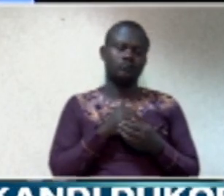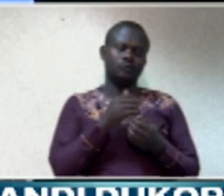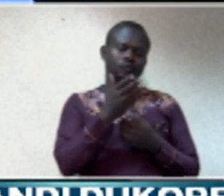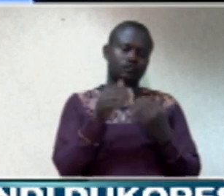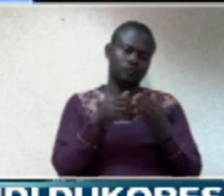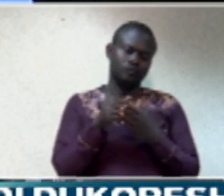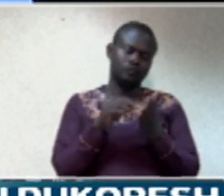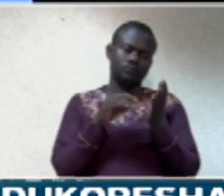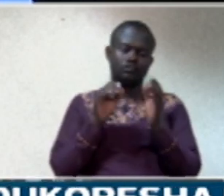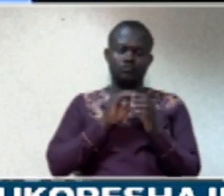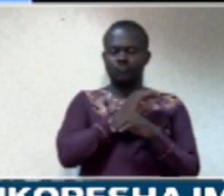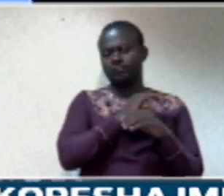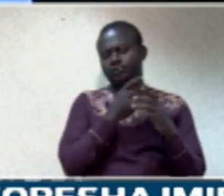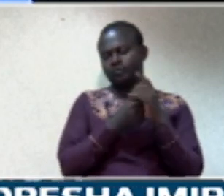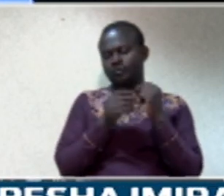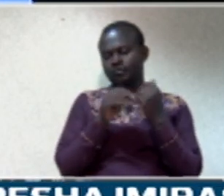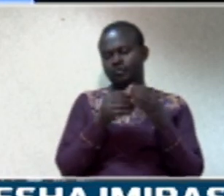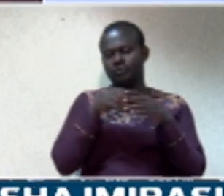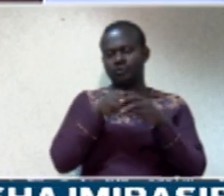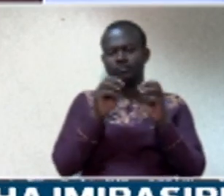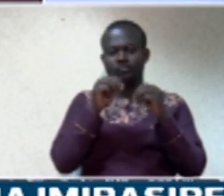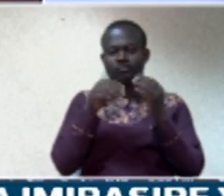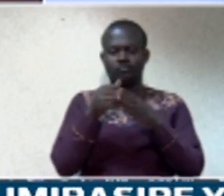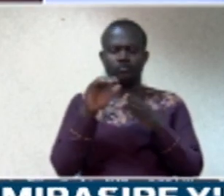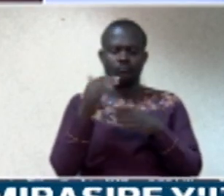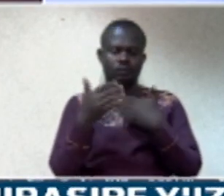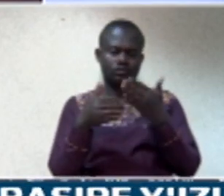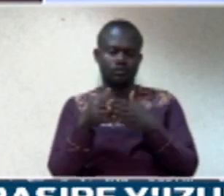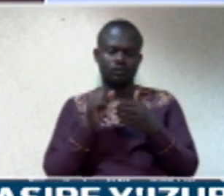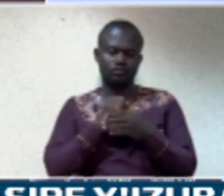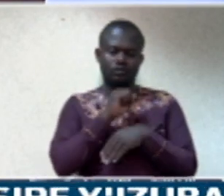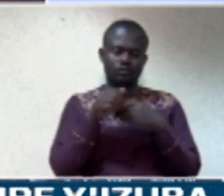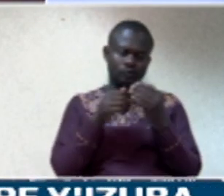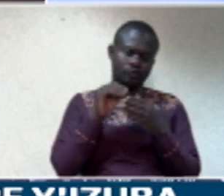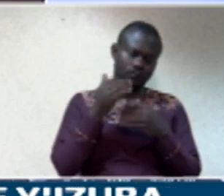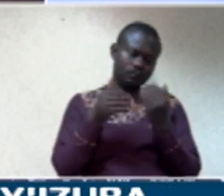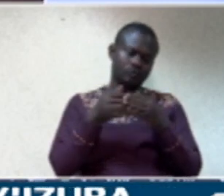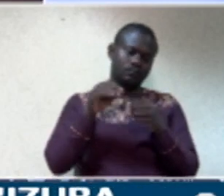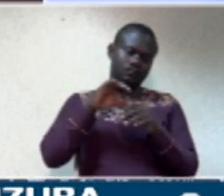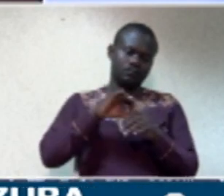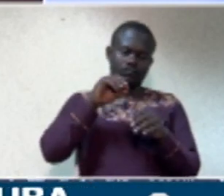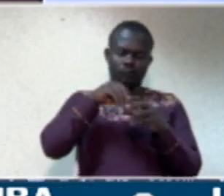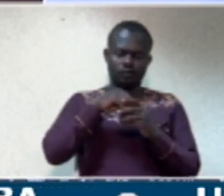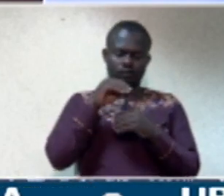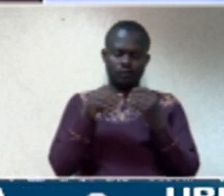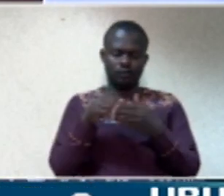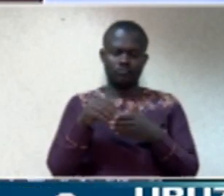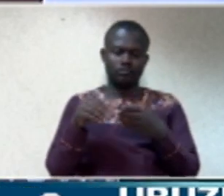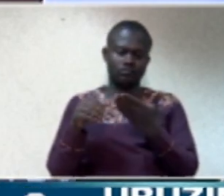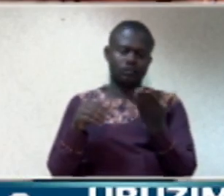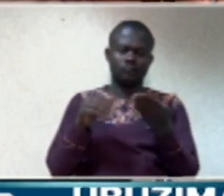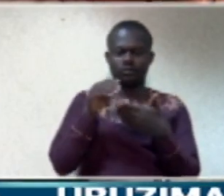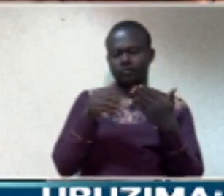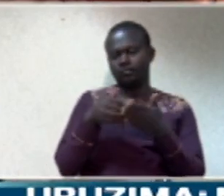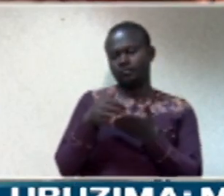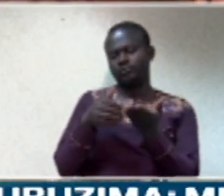igizwe y'imitwe yombi ibigizwe n'abadepite batanu ndetse n'abasenateri batanu hanitoramo uyobora n'umwungirije kugira